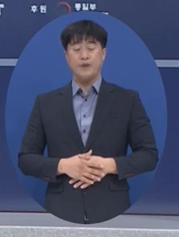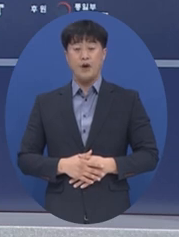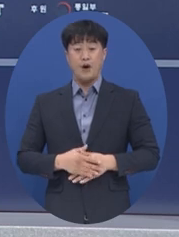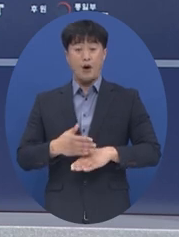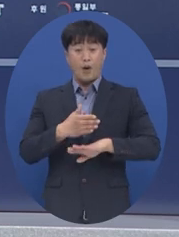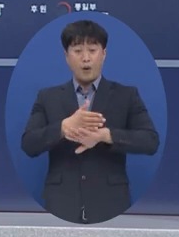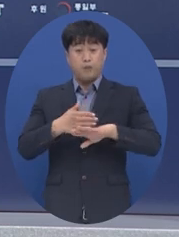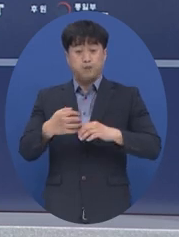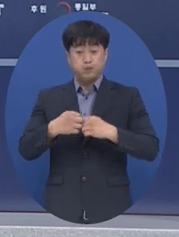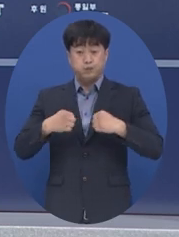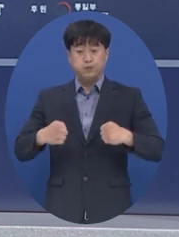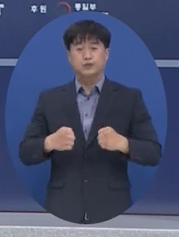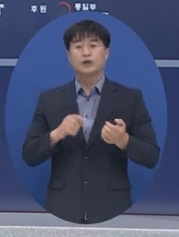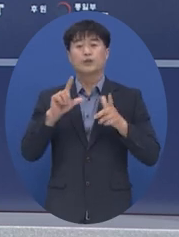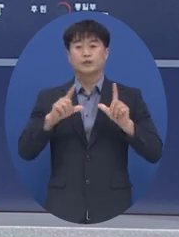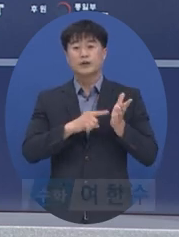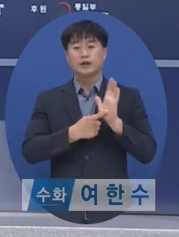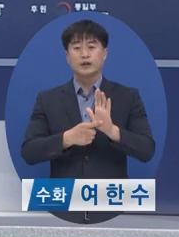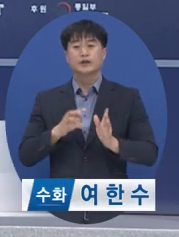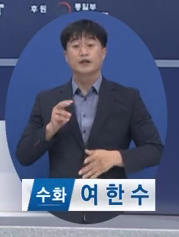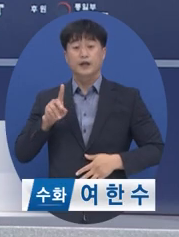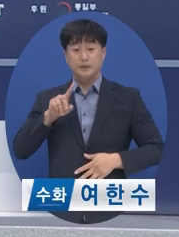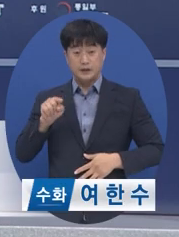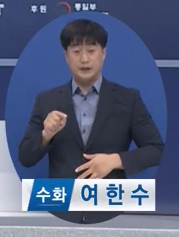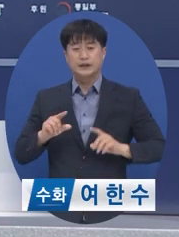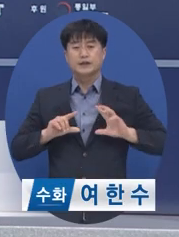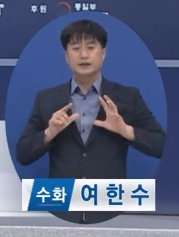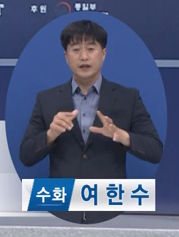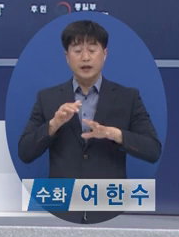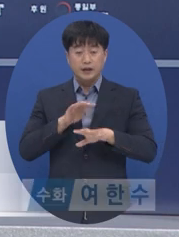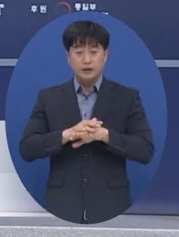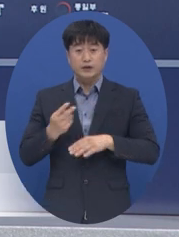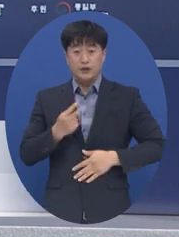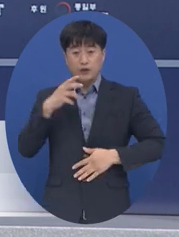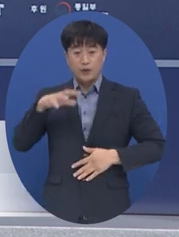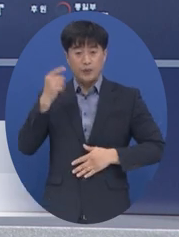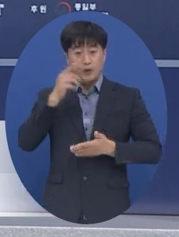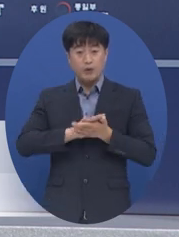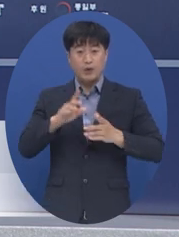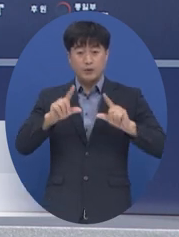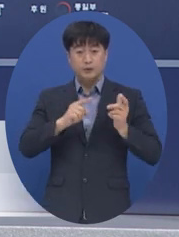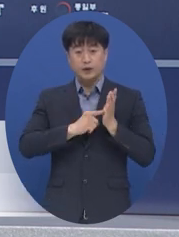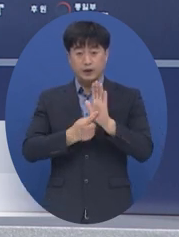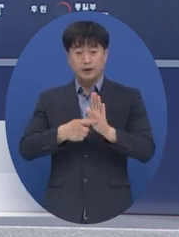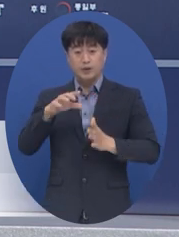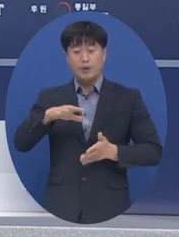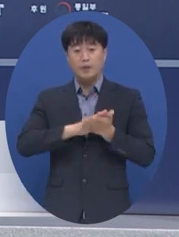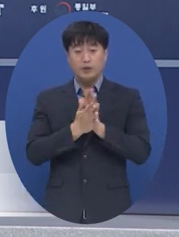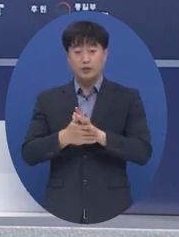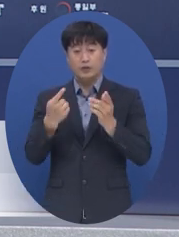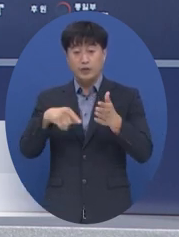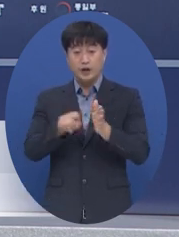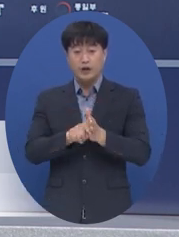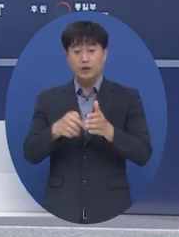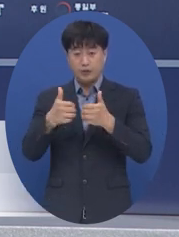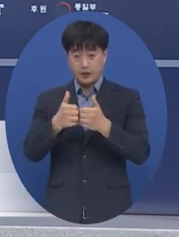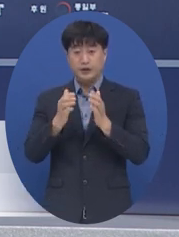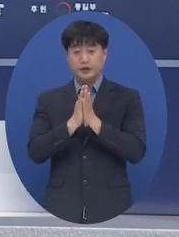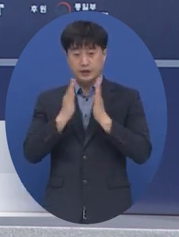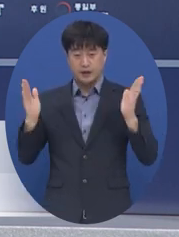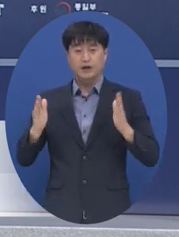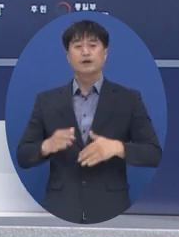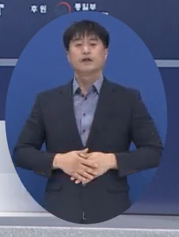분단의 상징인 비무장지대 를 세계적인 생태와 평화의 상징으로 바꾸기 위한 자기 줘 바로 dmz 포럼 이 오늘 개막했습니다